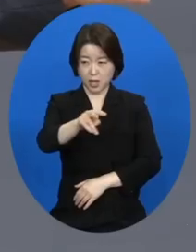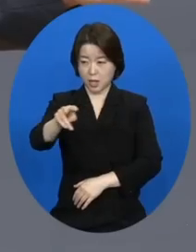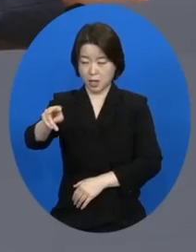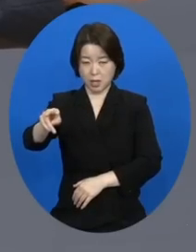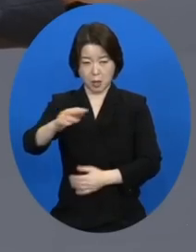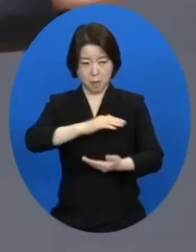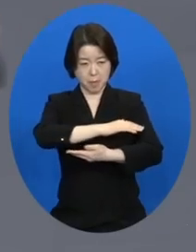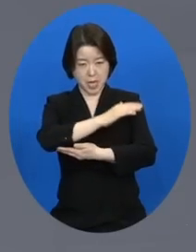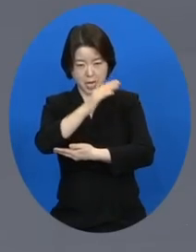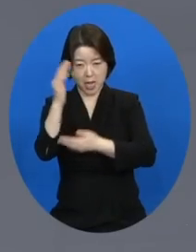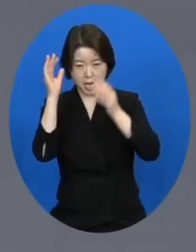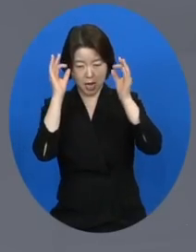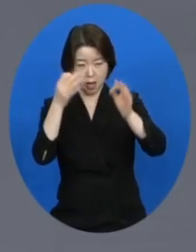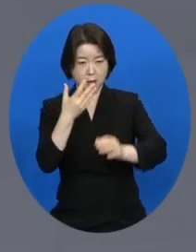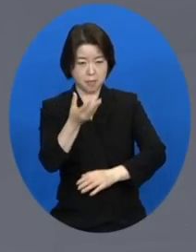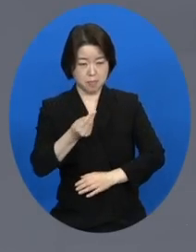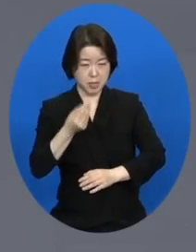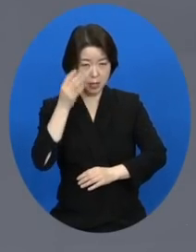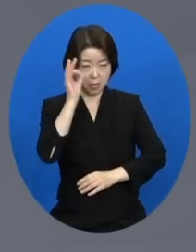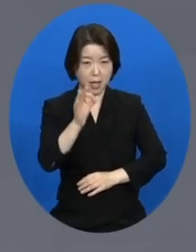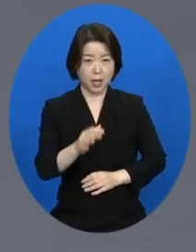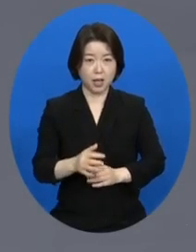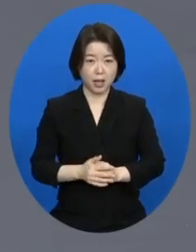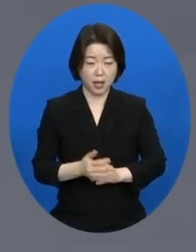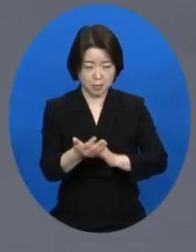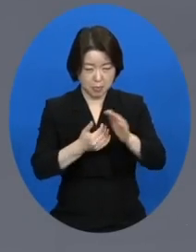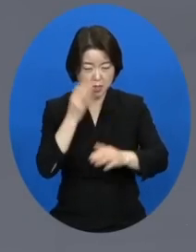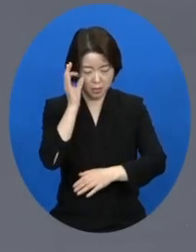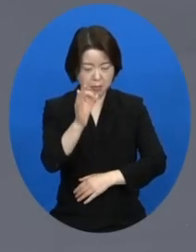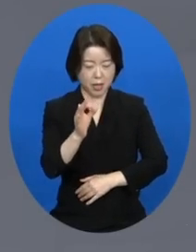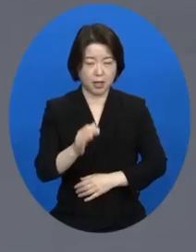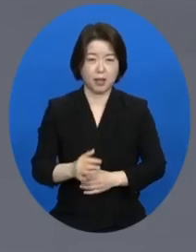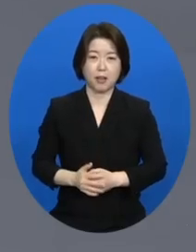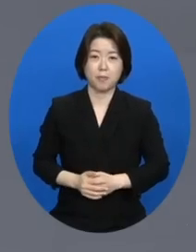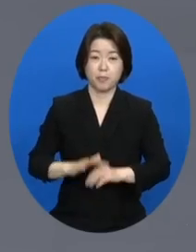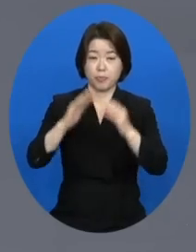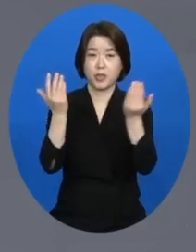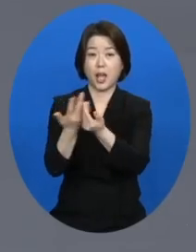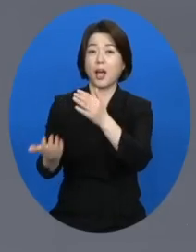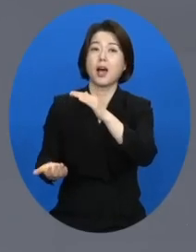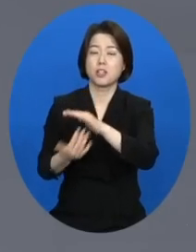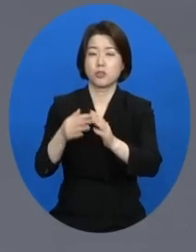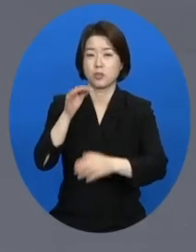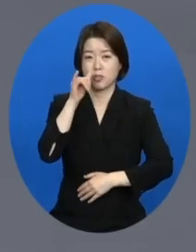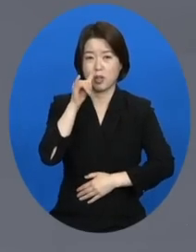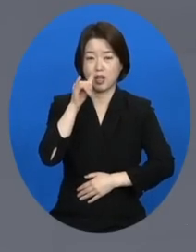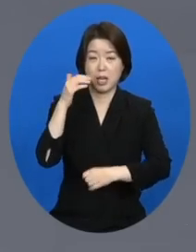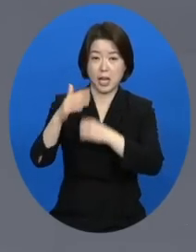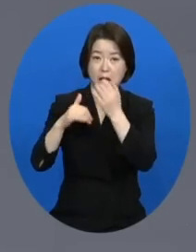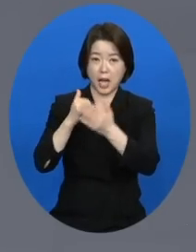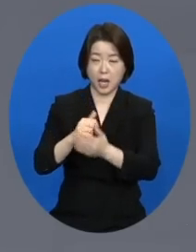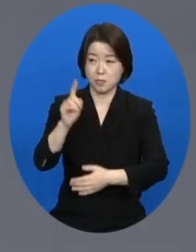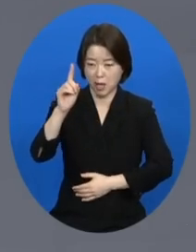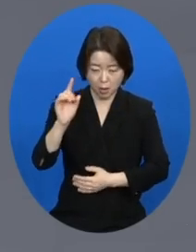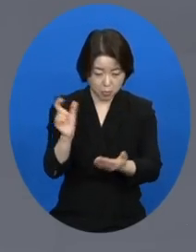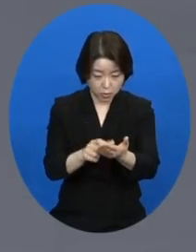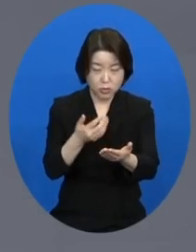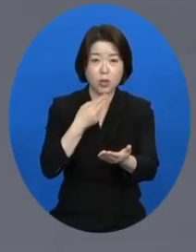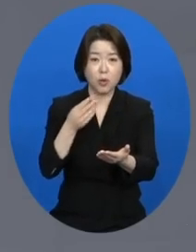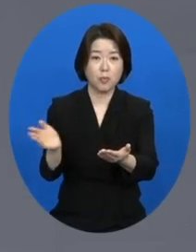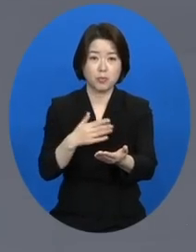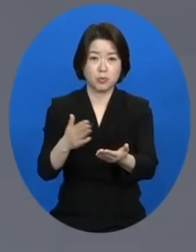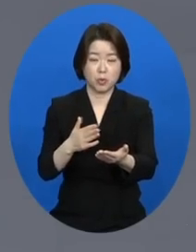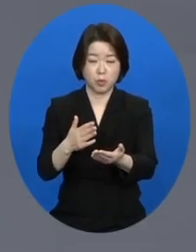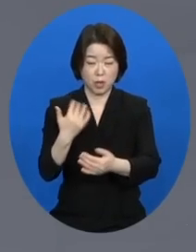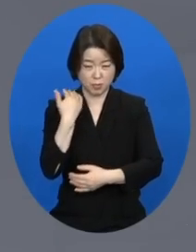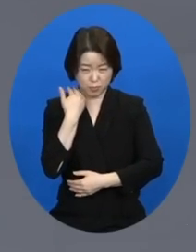보시고 그 일을 이루신 것이죠. 말씀드린 대로 오늘 본문에 하나님은 한 번도 등장하지 않습니다. 하나님은 숨어